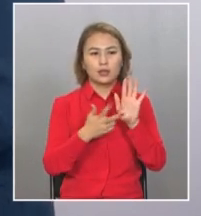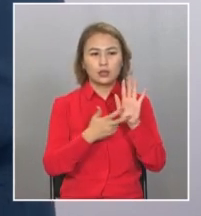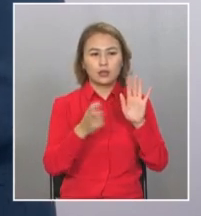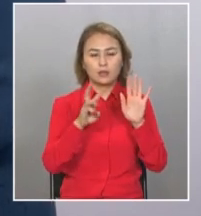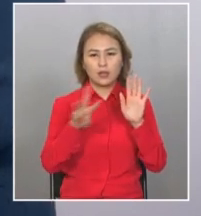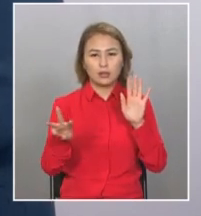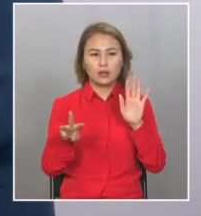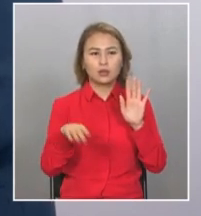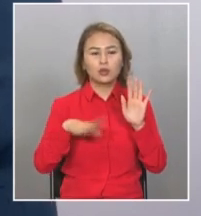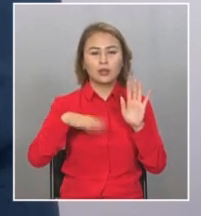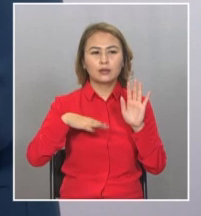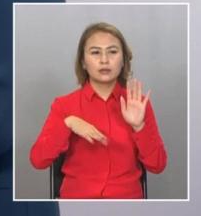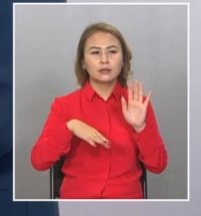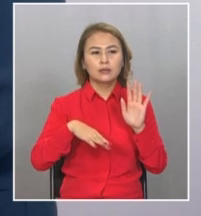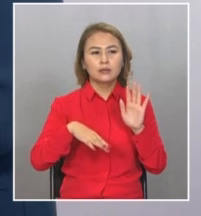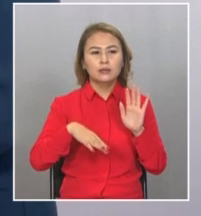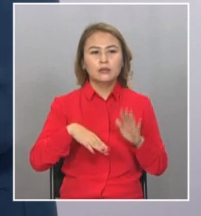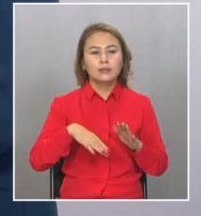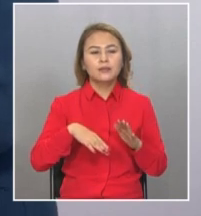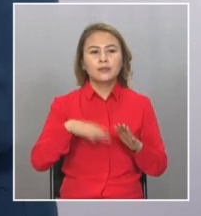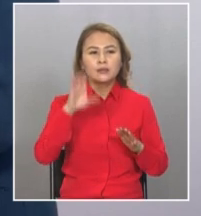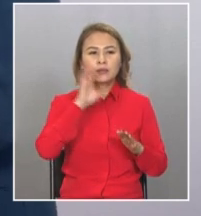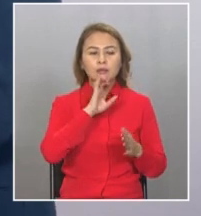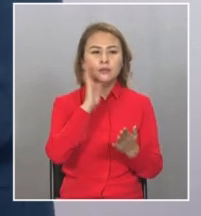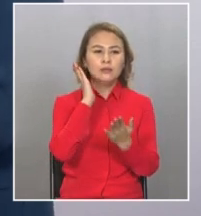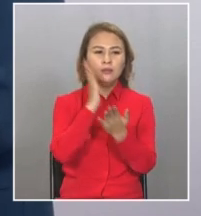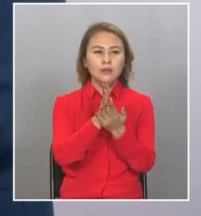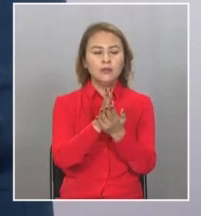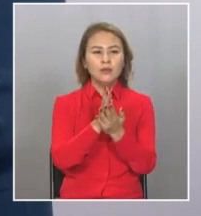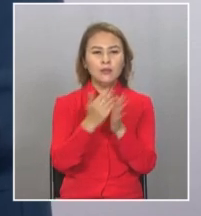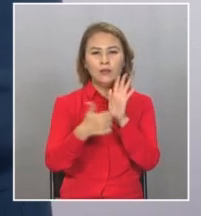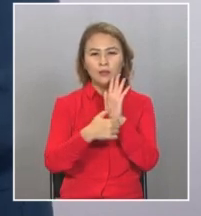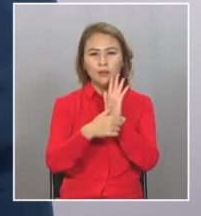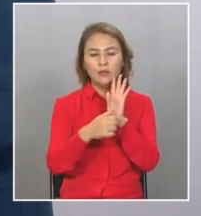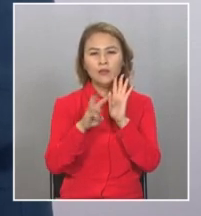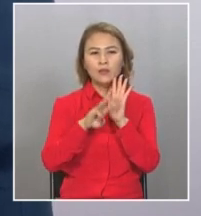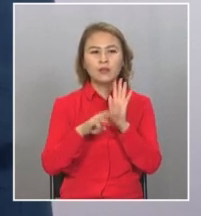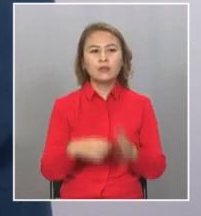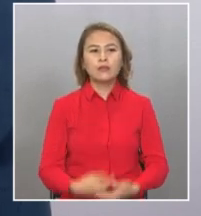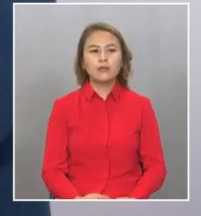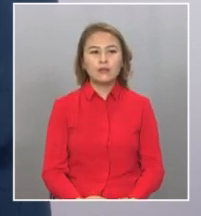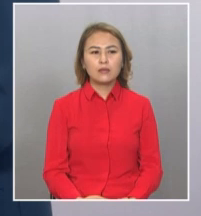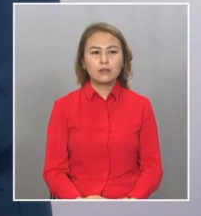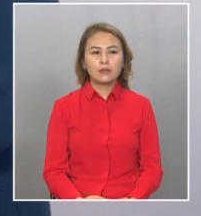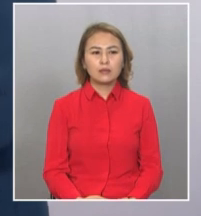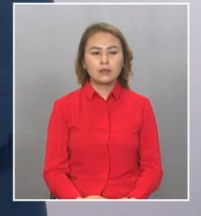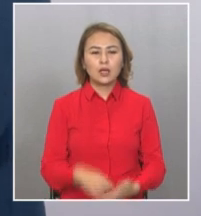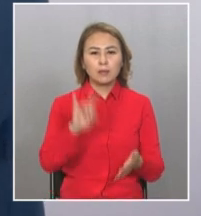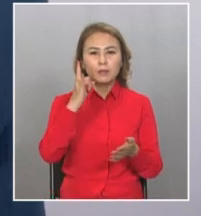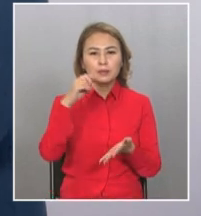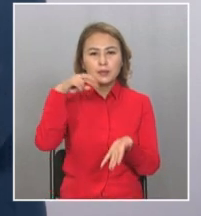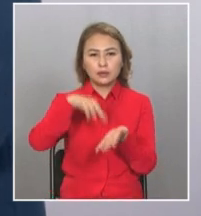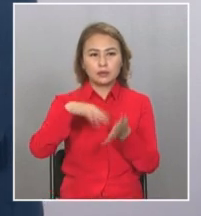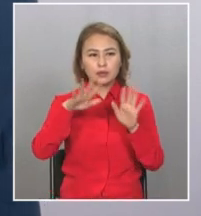жүріпті, одан кейін солтүстікке қарай 600 метр жүріпті. Онда мынау бала тұрған